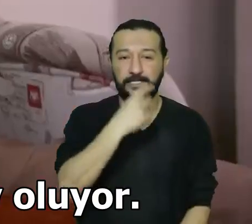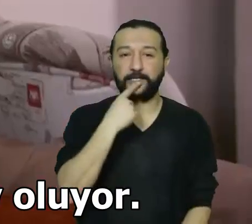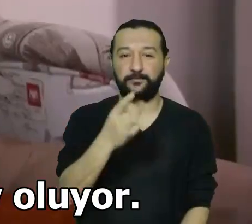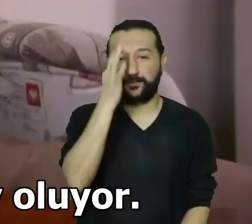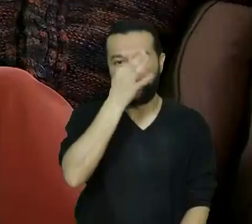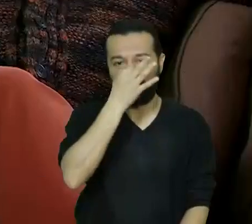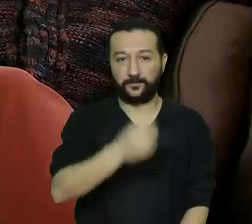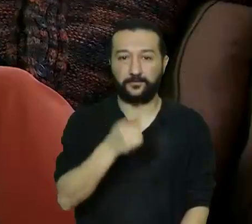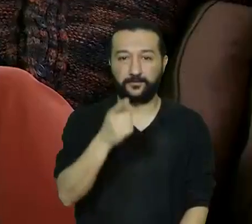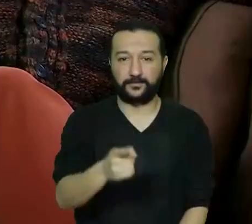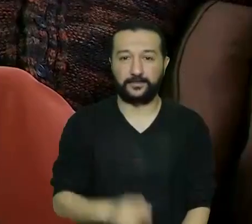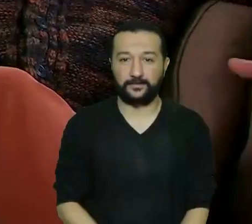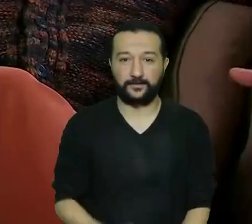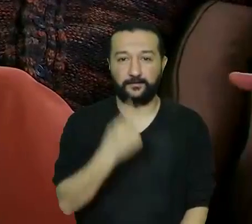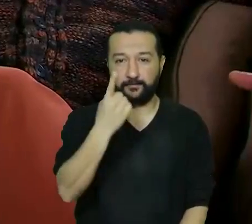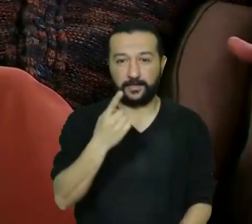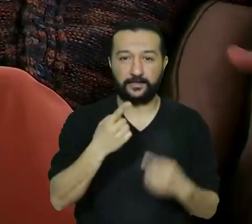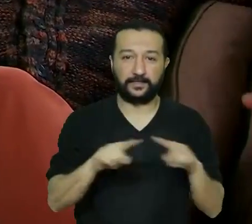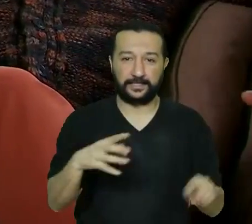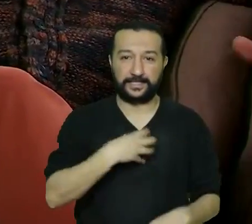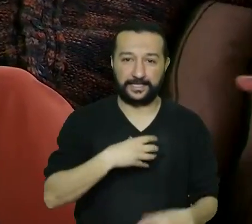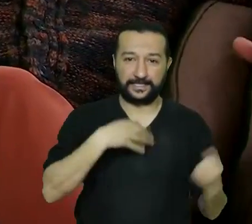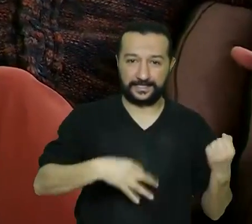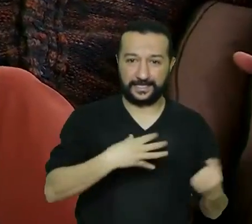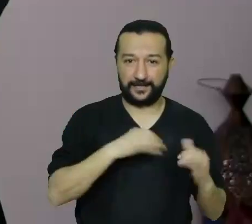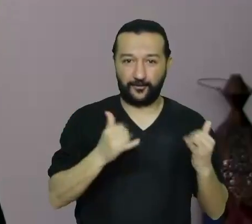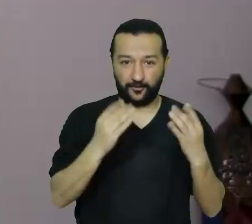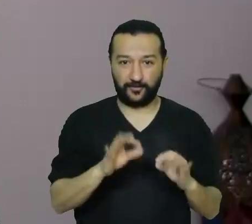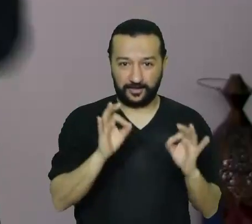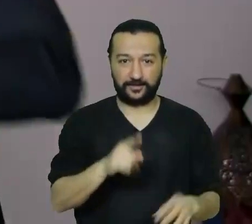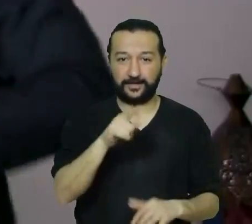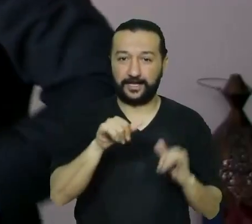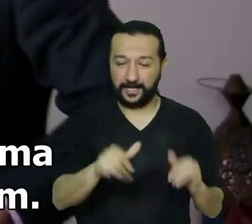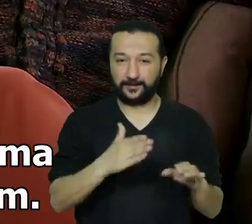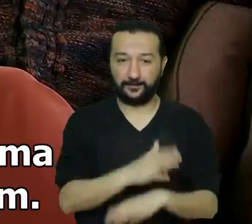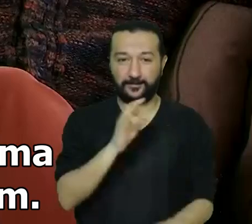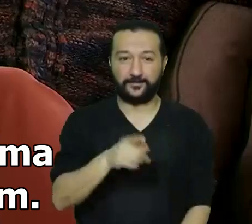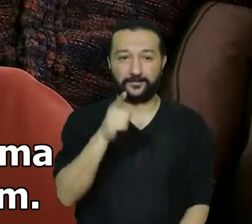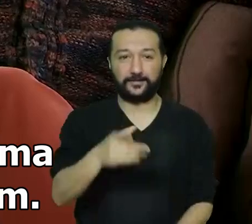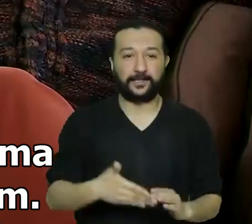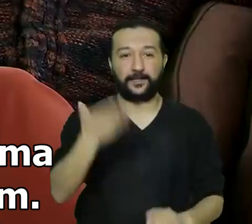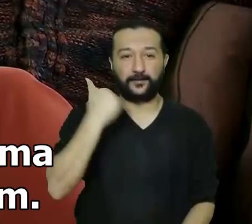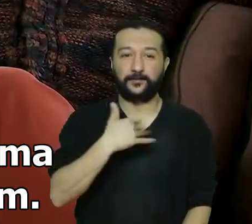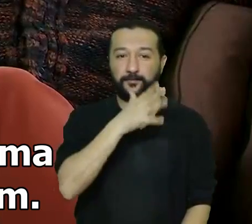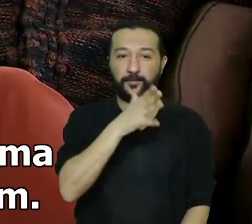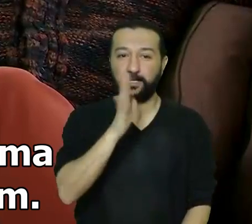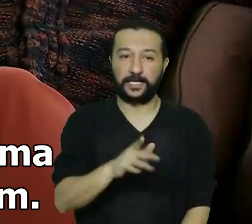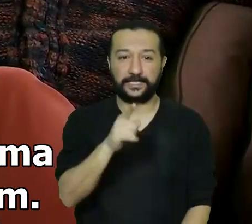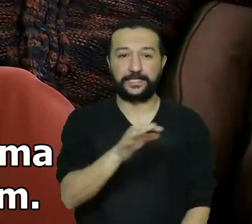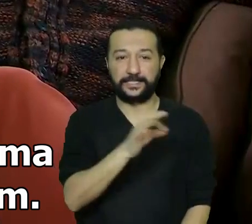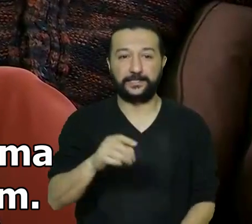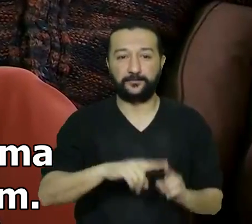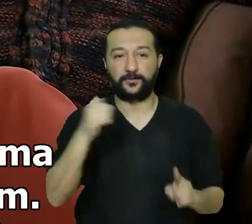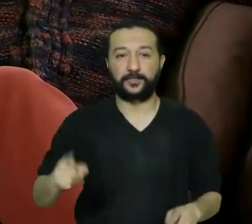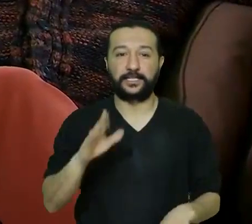söylemen kolay oluyor. Yani bir çeşit kendin çal, kendin oyna he? Aynen öyle baba. Daha önceden biliyordum ama hiç